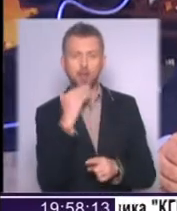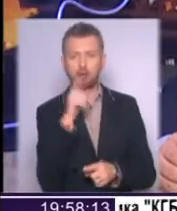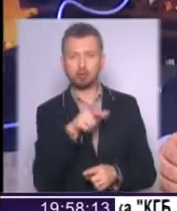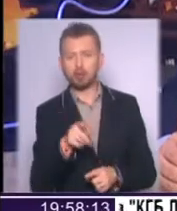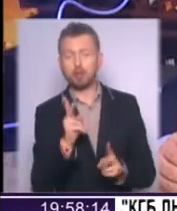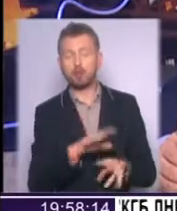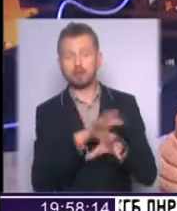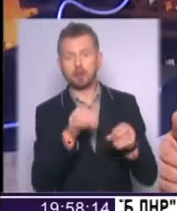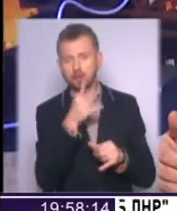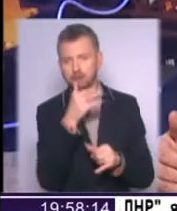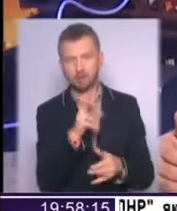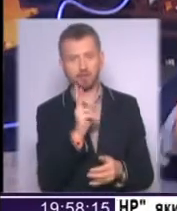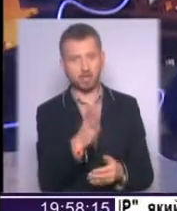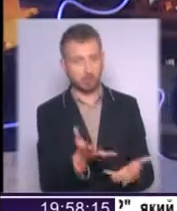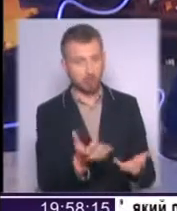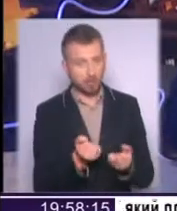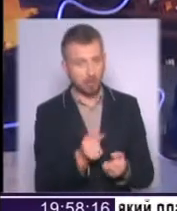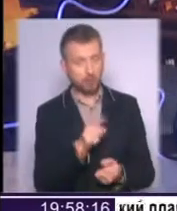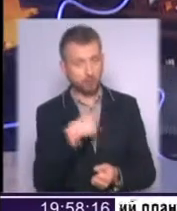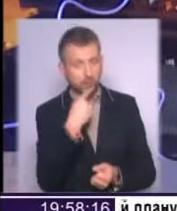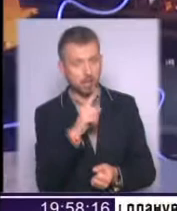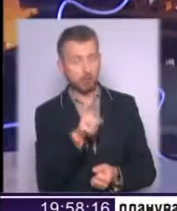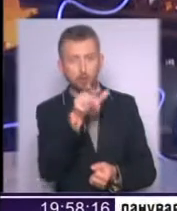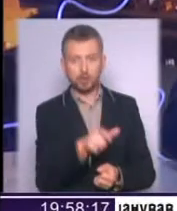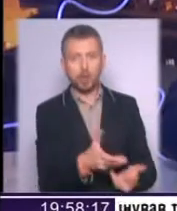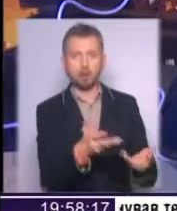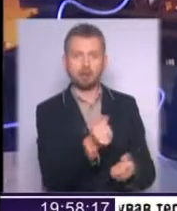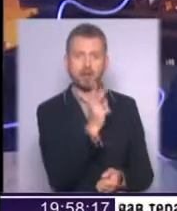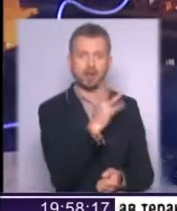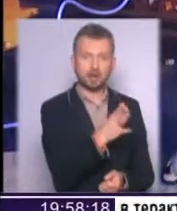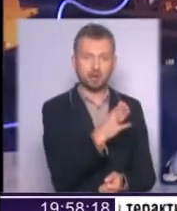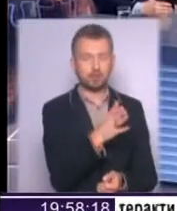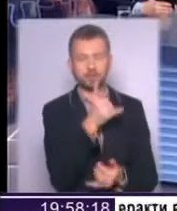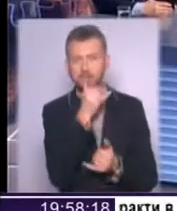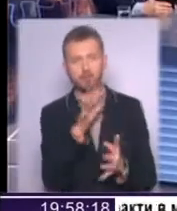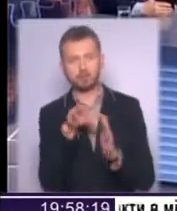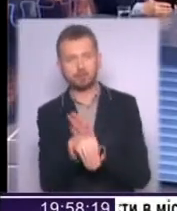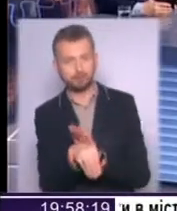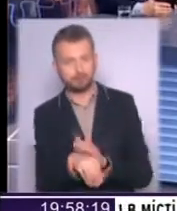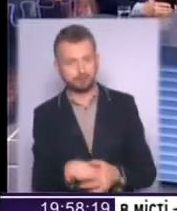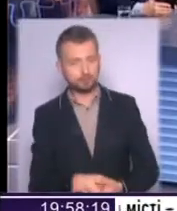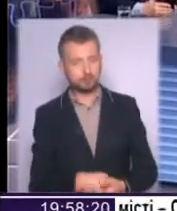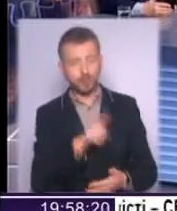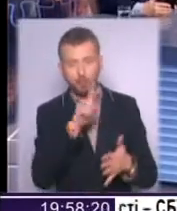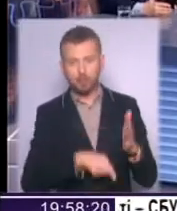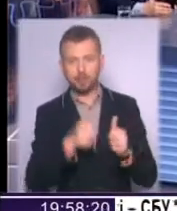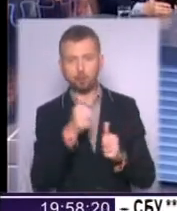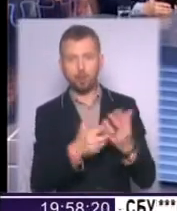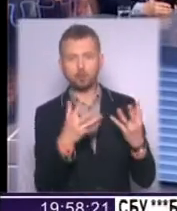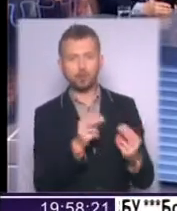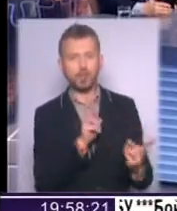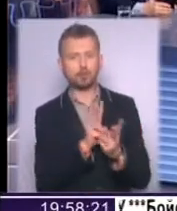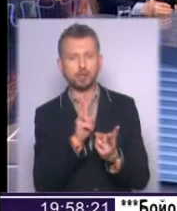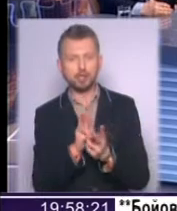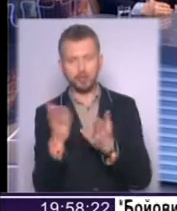взагалі не можуть квартири отримати. Тут же мова йде про те, що людина отримала квартиру, але просто немає оздоблення, немає, да, жити повірте, там не може. Да, кожного так, дня так. Зустрічаюся